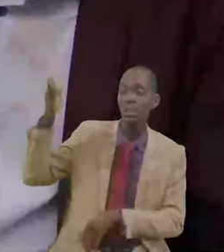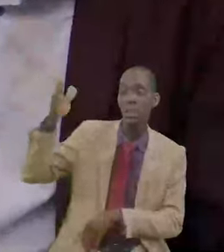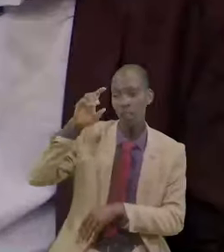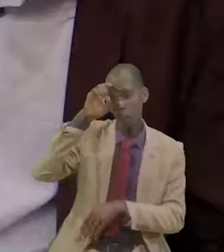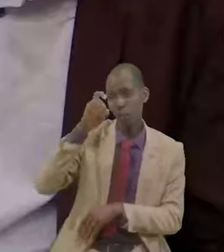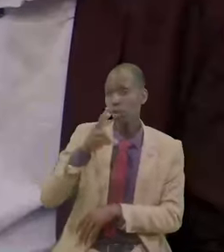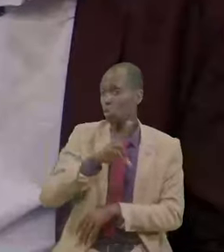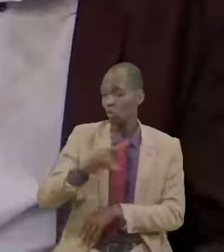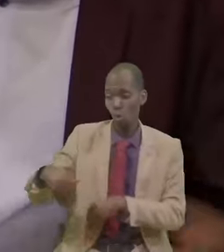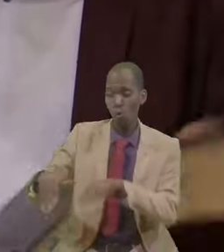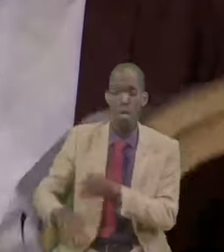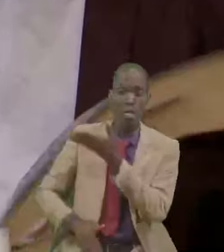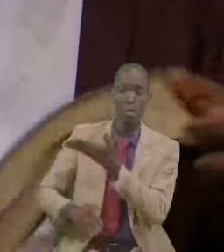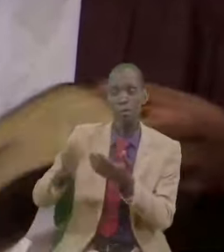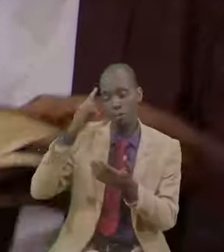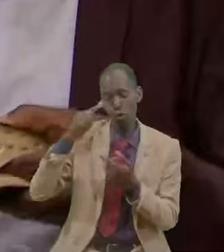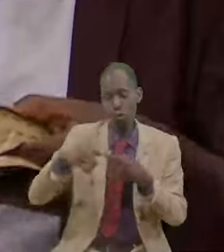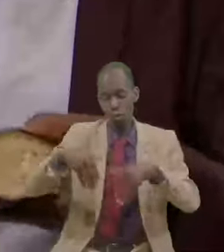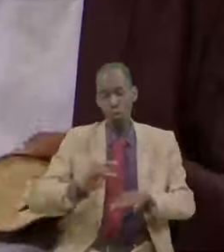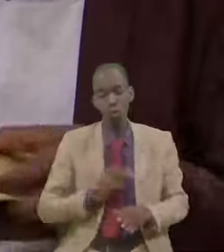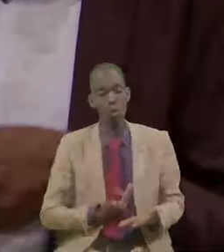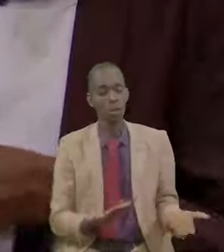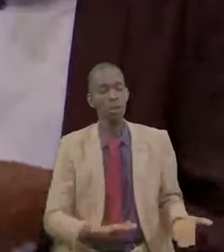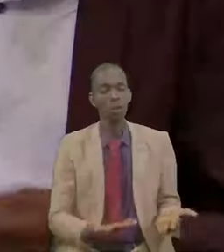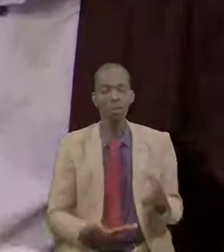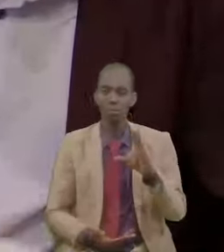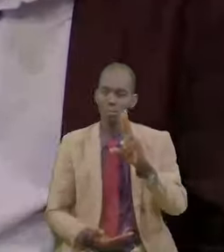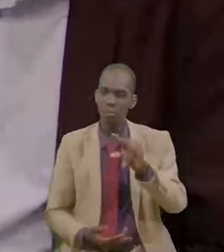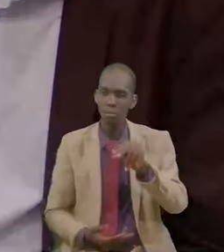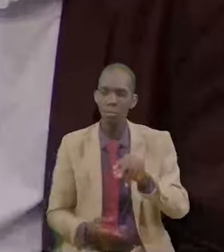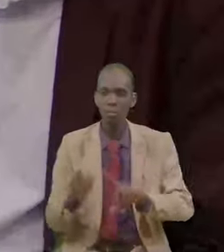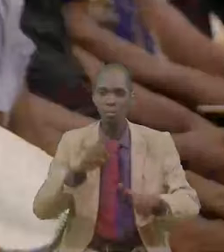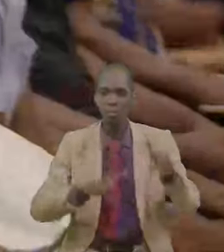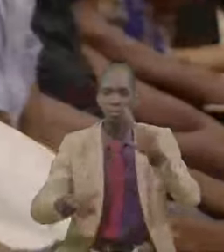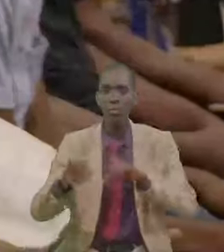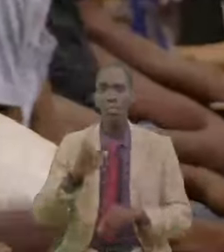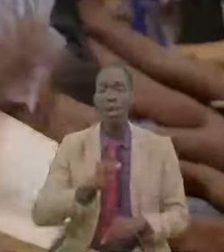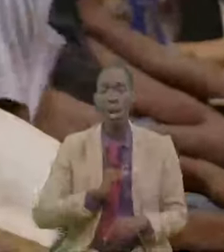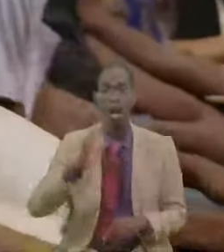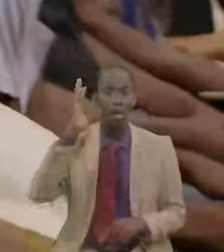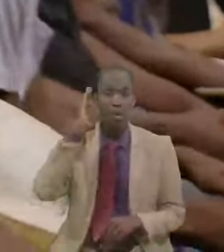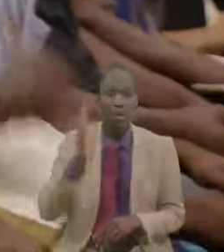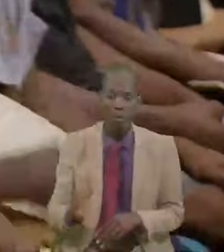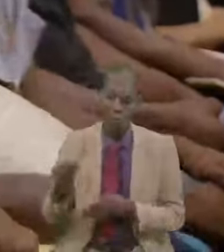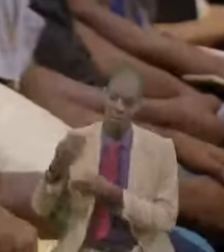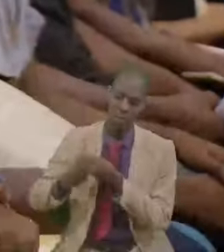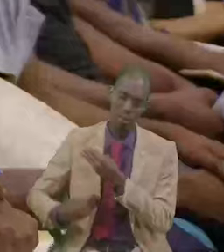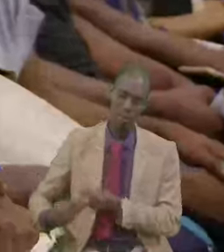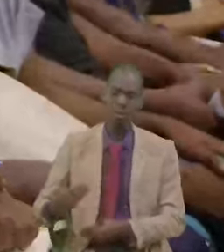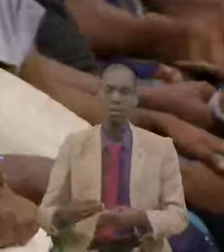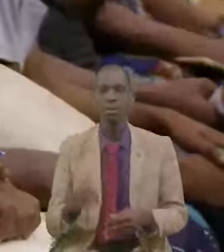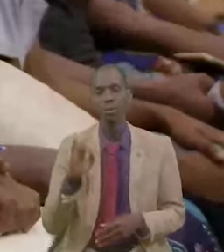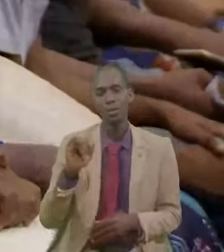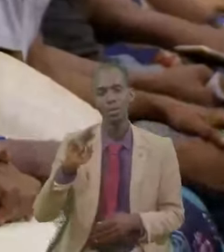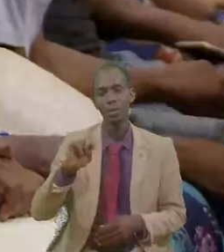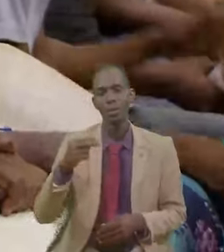a empêchés d'hériter. Moi là, je vais hériter. Hein? Moi, je vais hériter. Mais il y a des gens